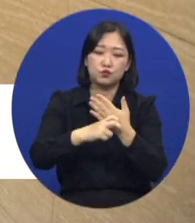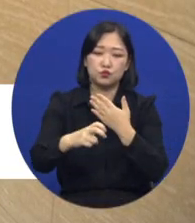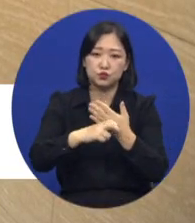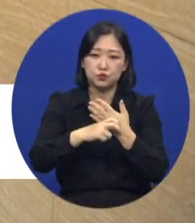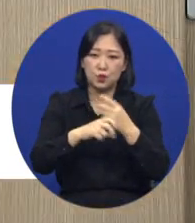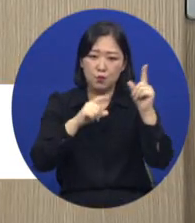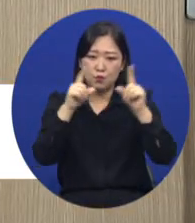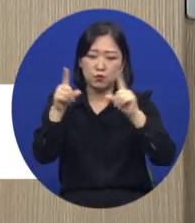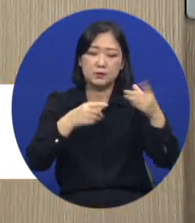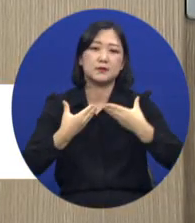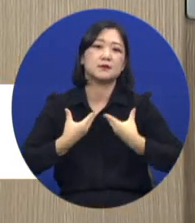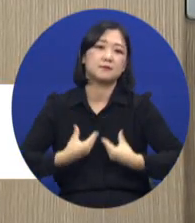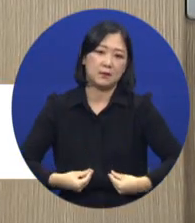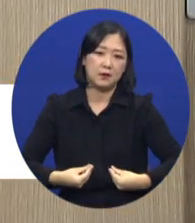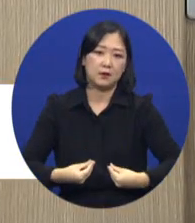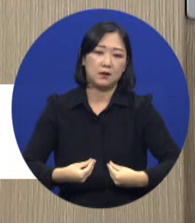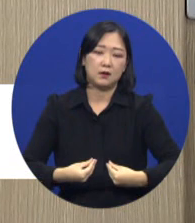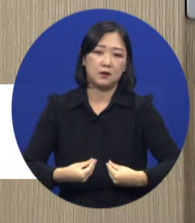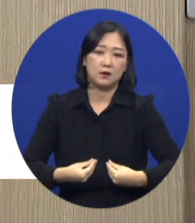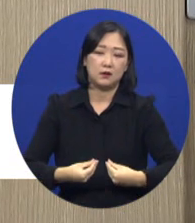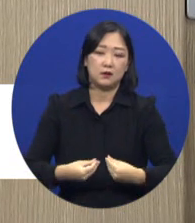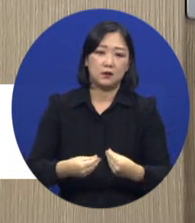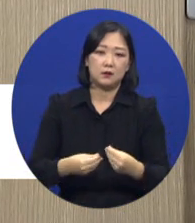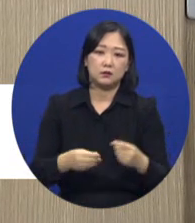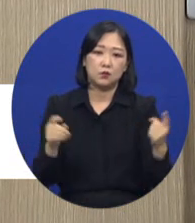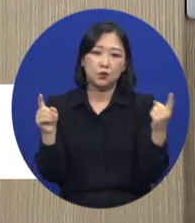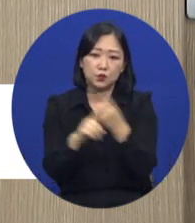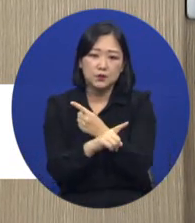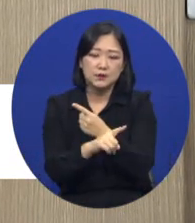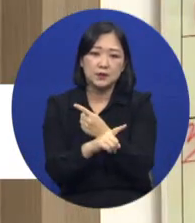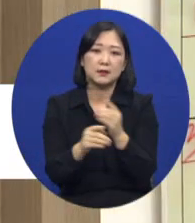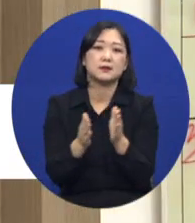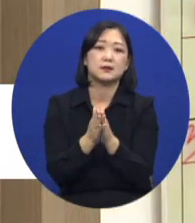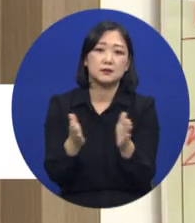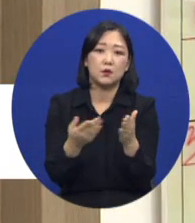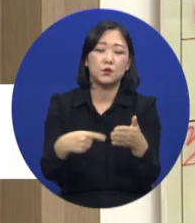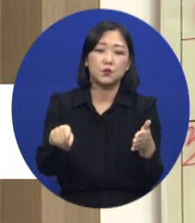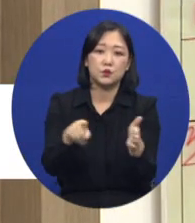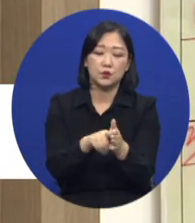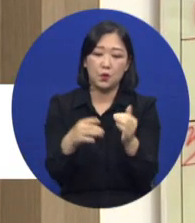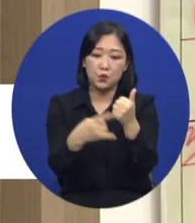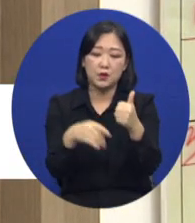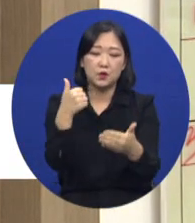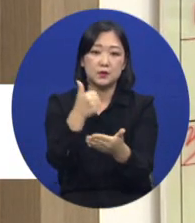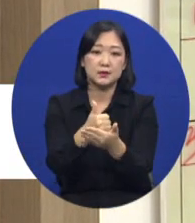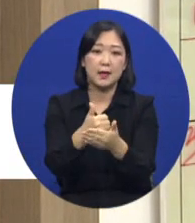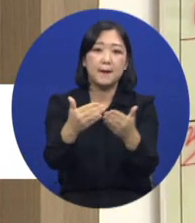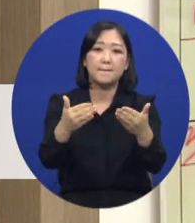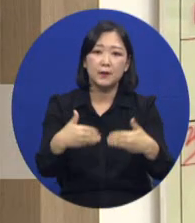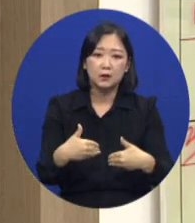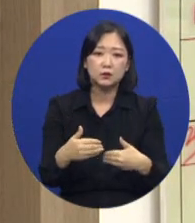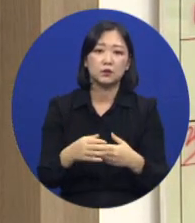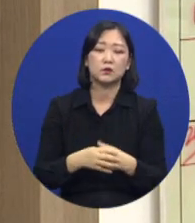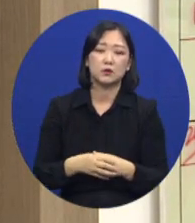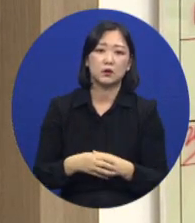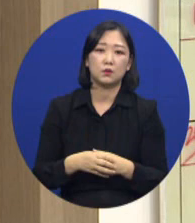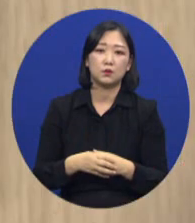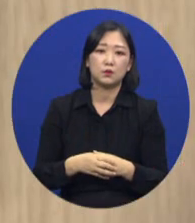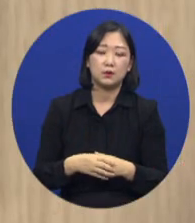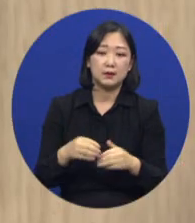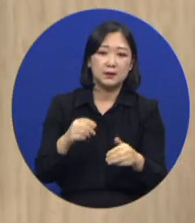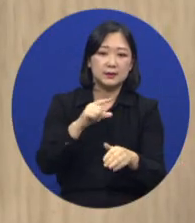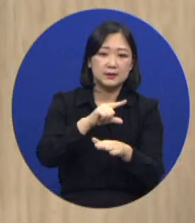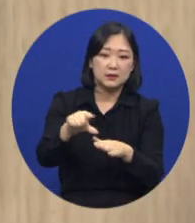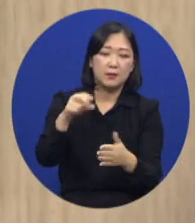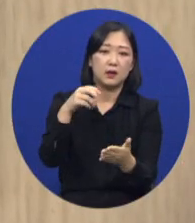무모한 모습이 실망스러워 정권교체의 미랄이 되기 위해 위원장직을 수락했다며 내년 대선과